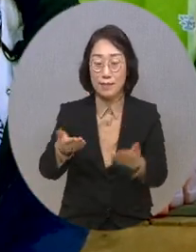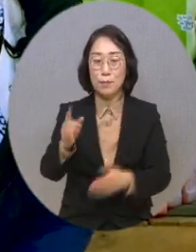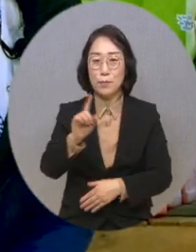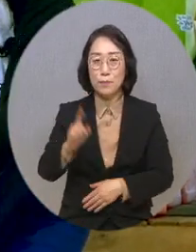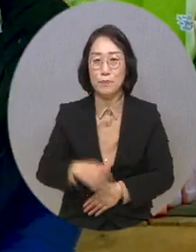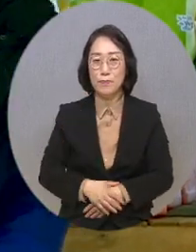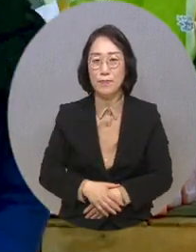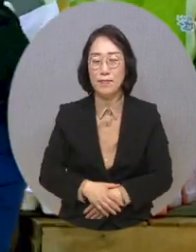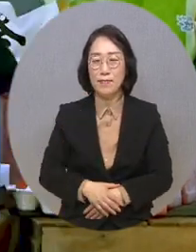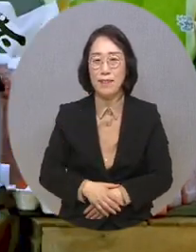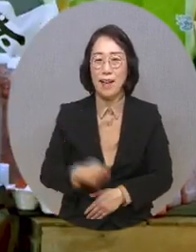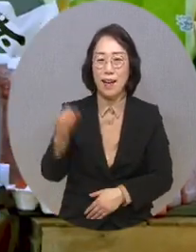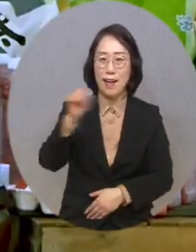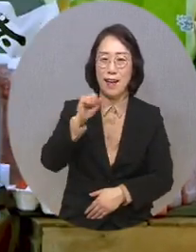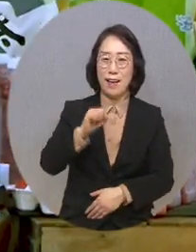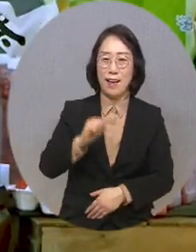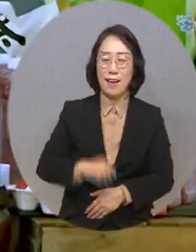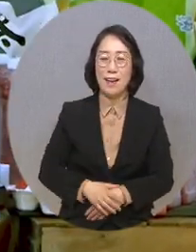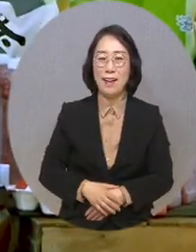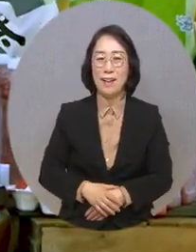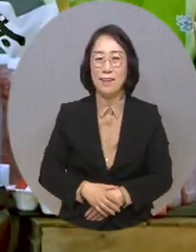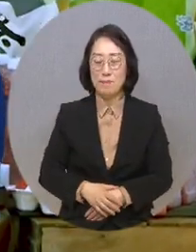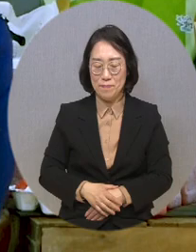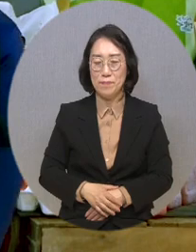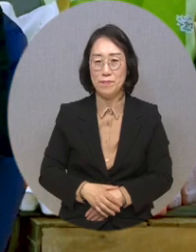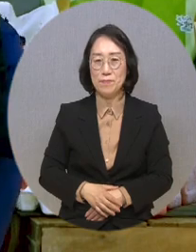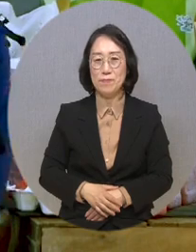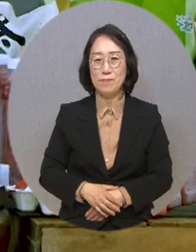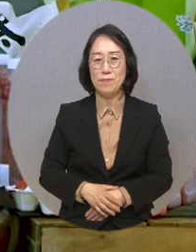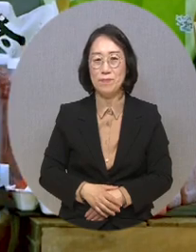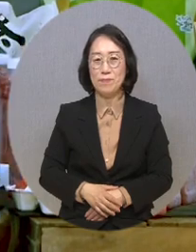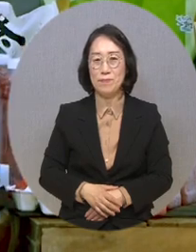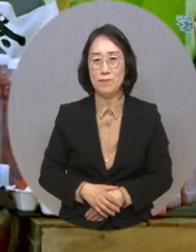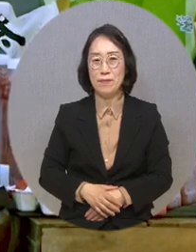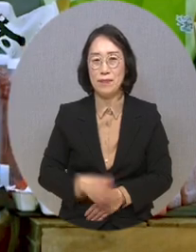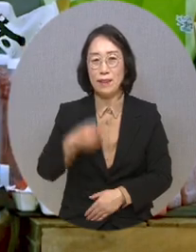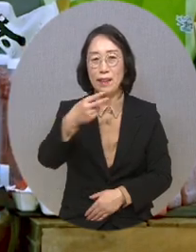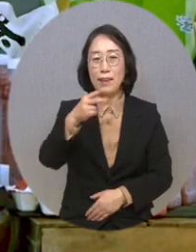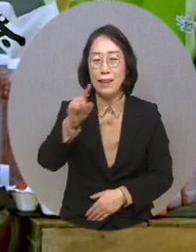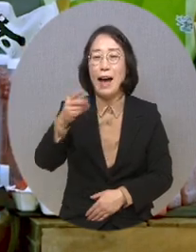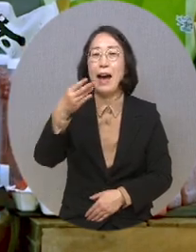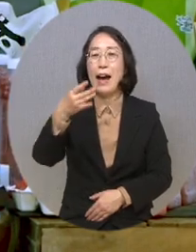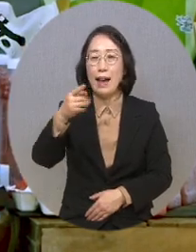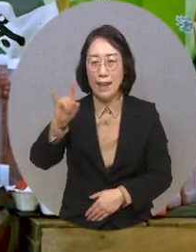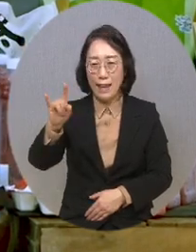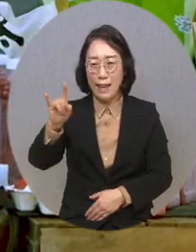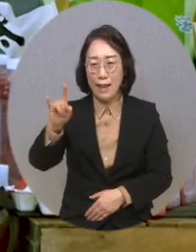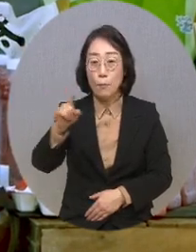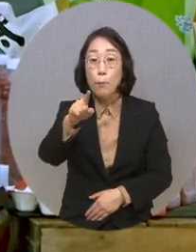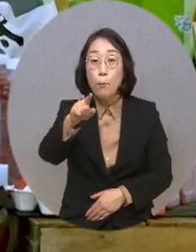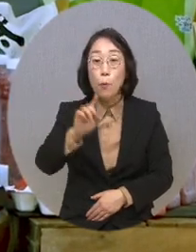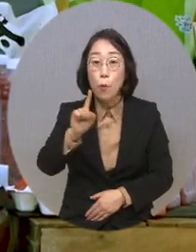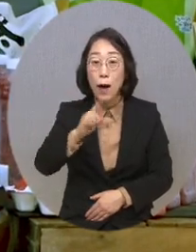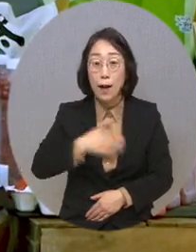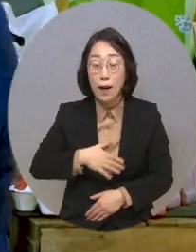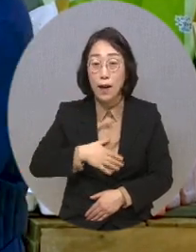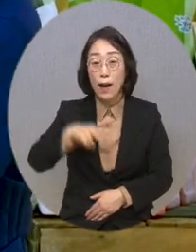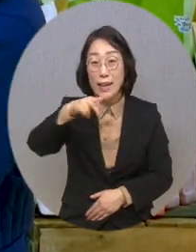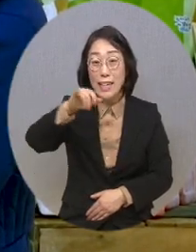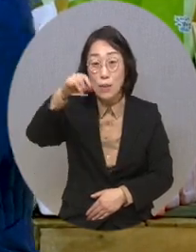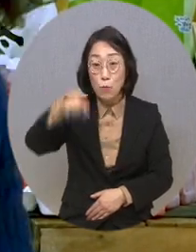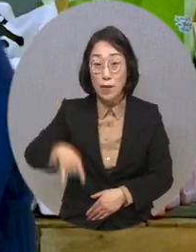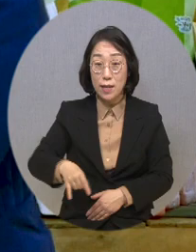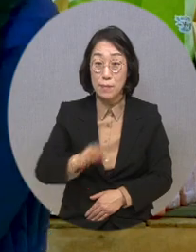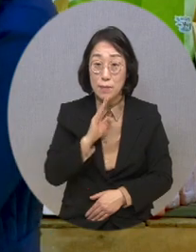물건은요. 아하, 드디어 나올 게 나왔다. 네. 달래. 달래가 뭔지 아니? 키위.